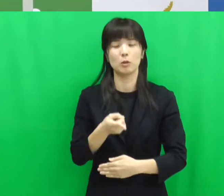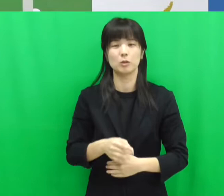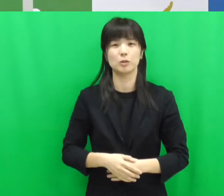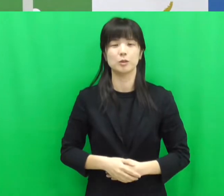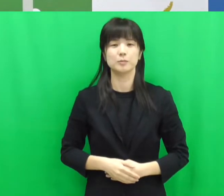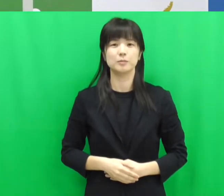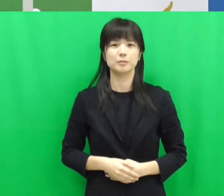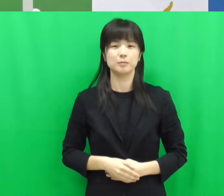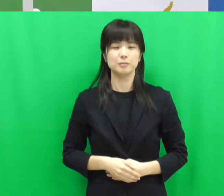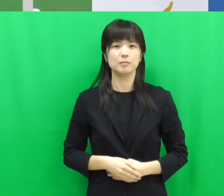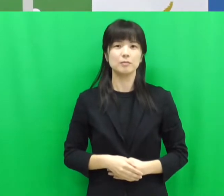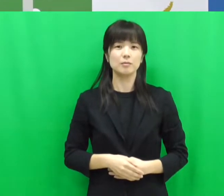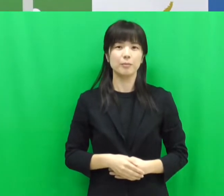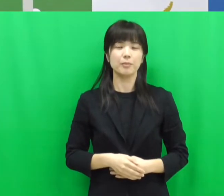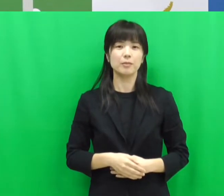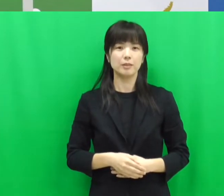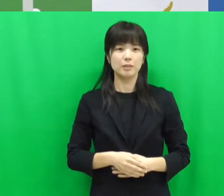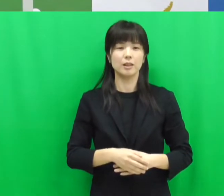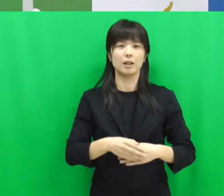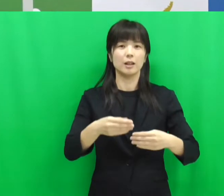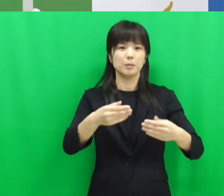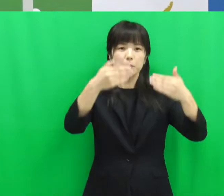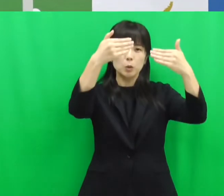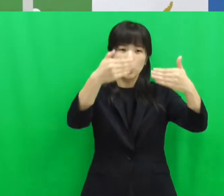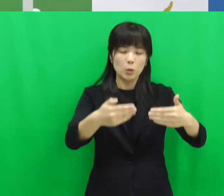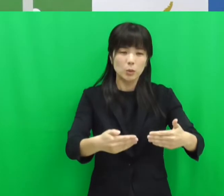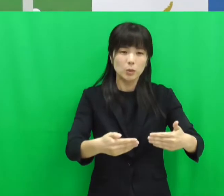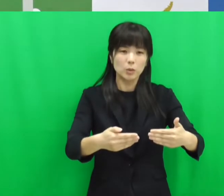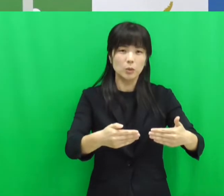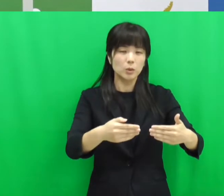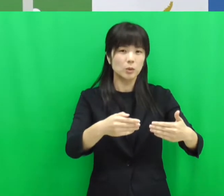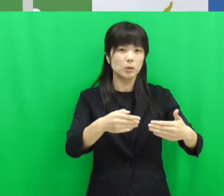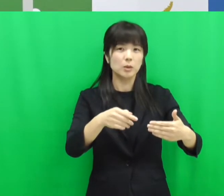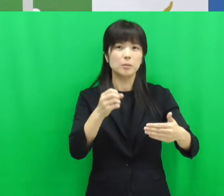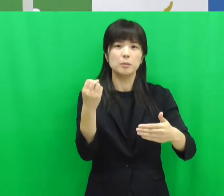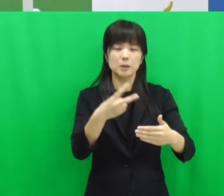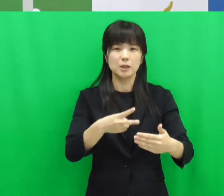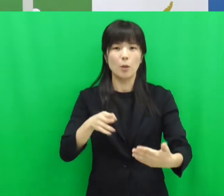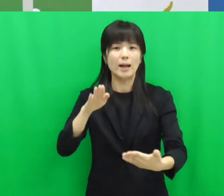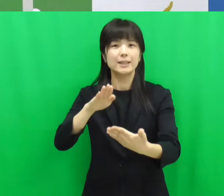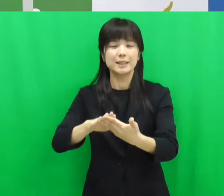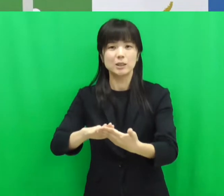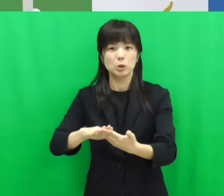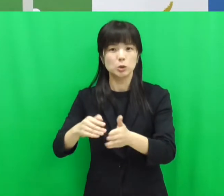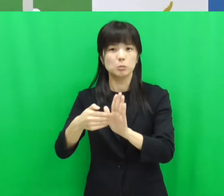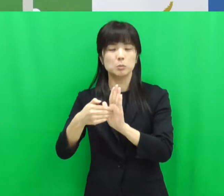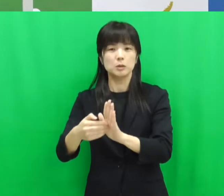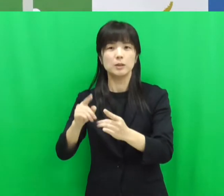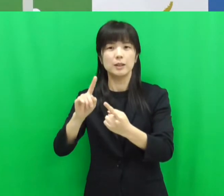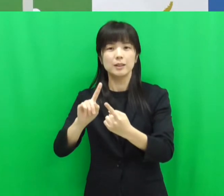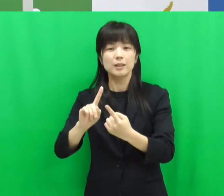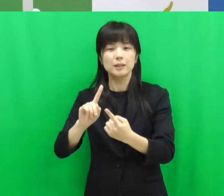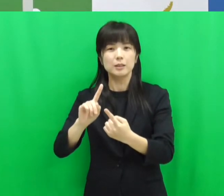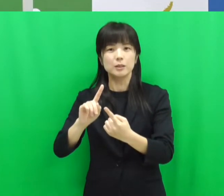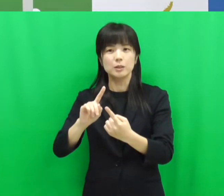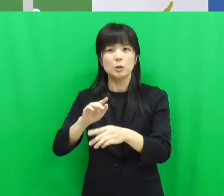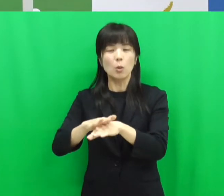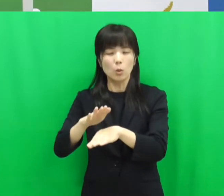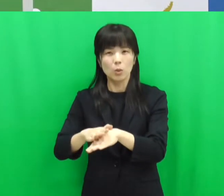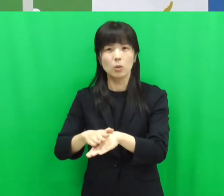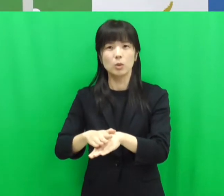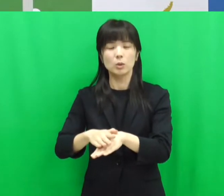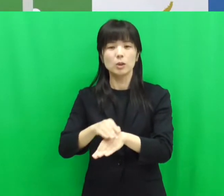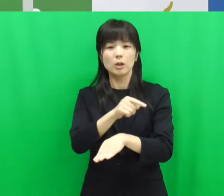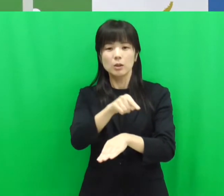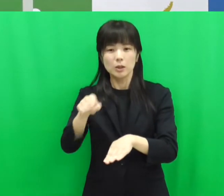テーションはあるいは、会計処理の場合の接触感染による感染リスクの声、こういった